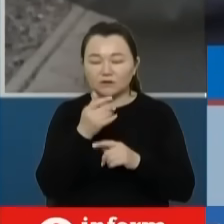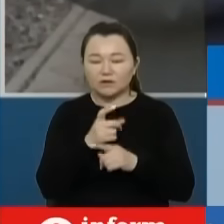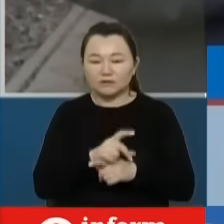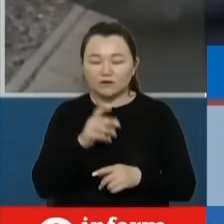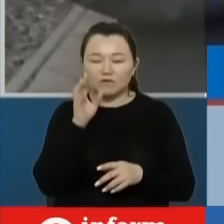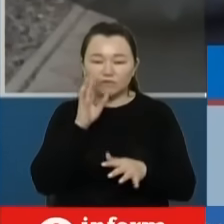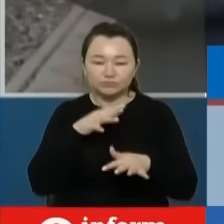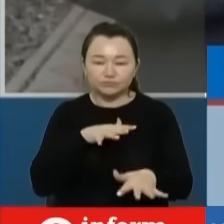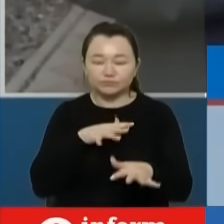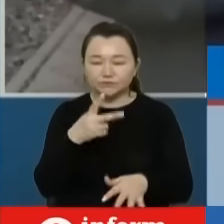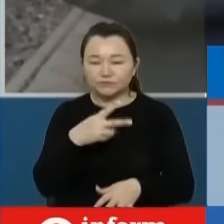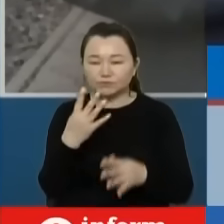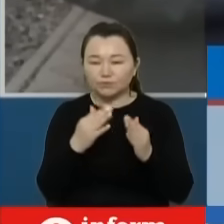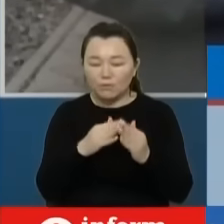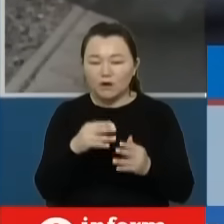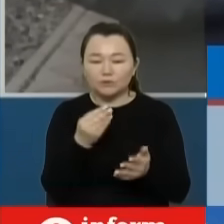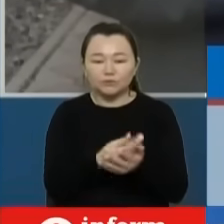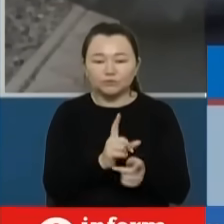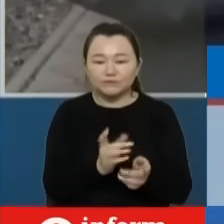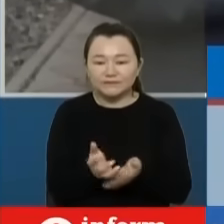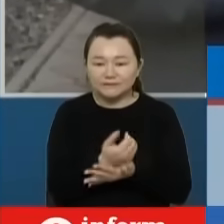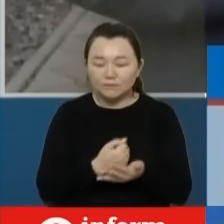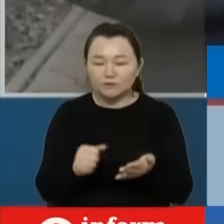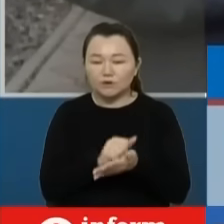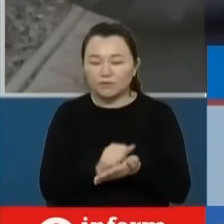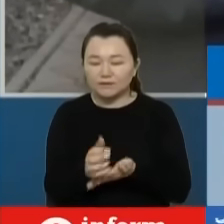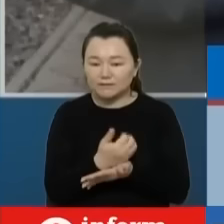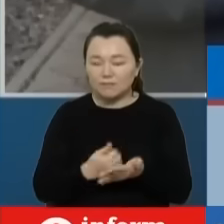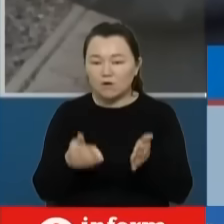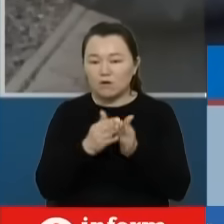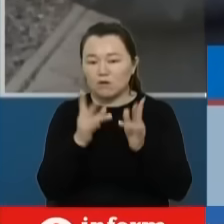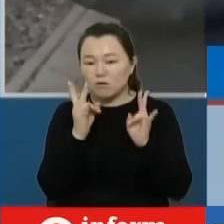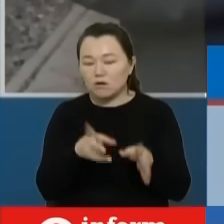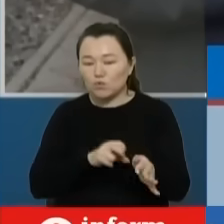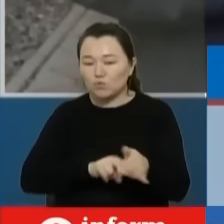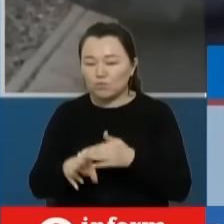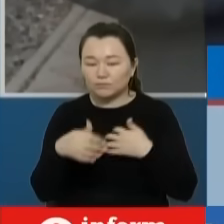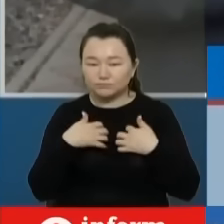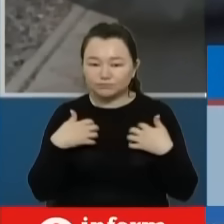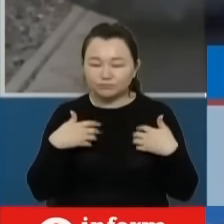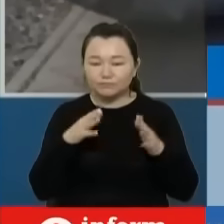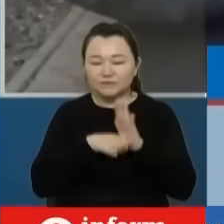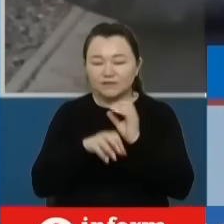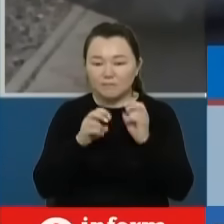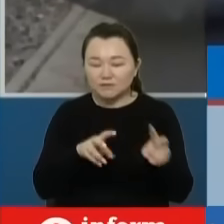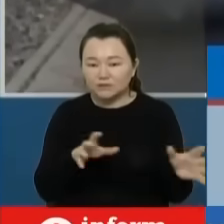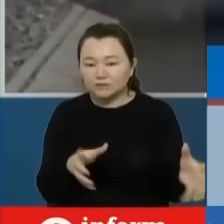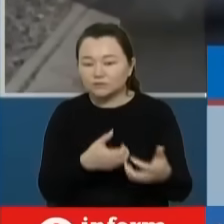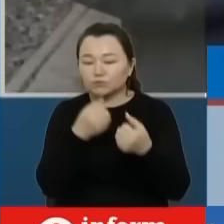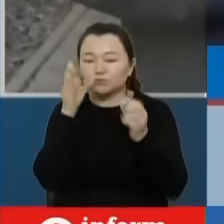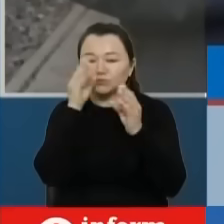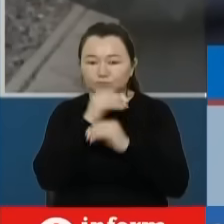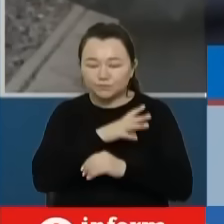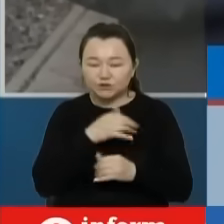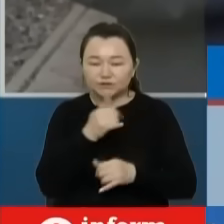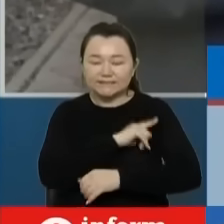тек бағалы заттары мен құжаттарын алып, баспаналарын тастай қашқандарын айтады. Көбі мал мүлкін қауіпсіз жерге көшіріп үлгерген. Қазір